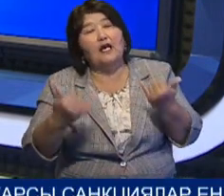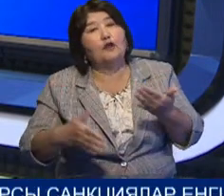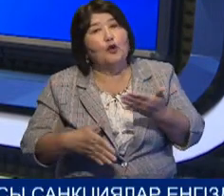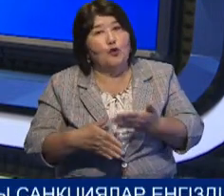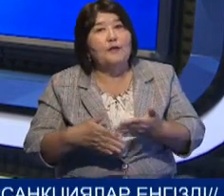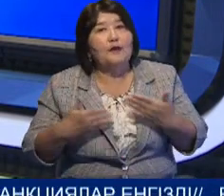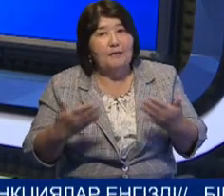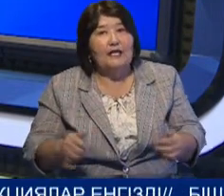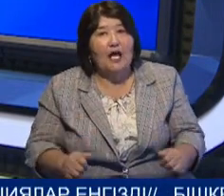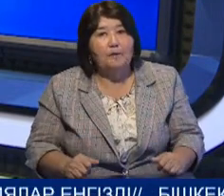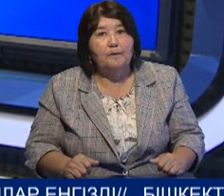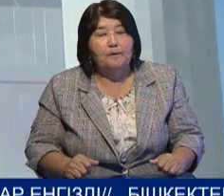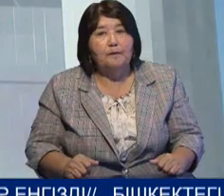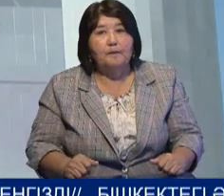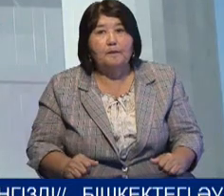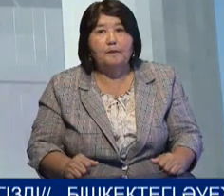көмегін берді.